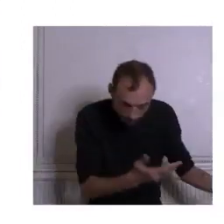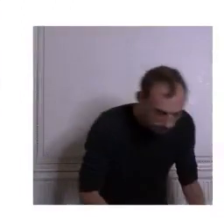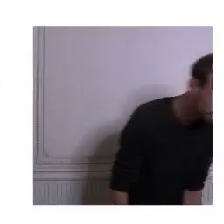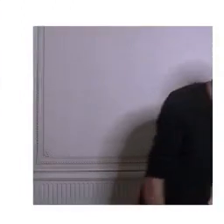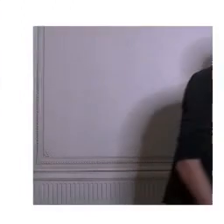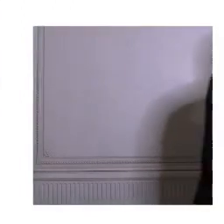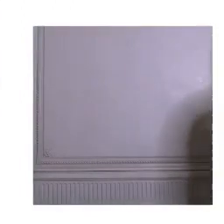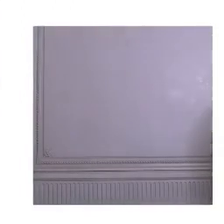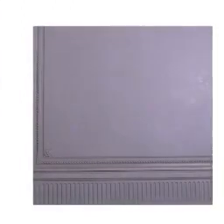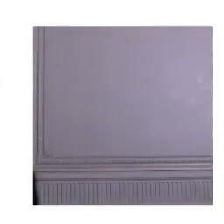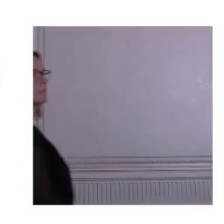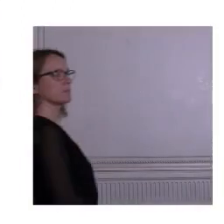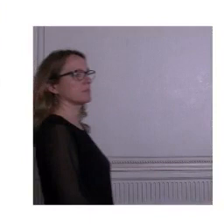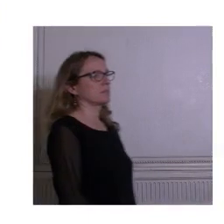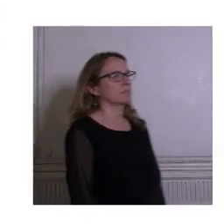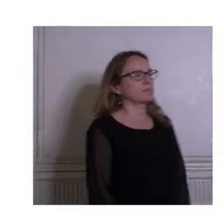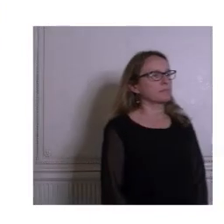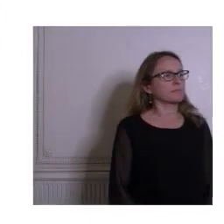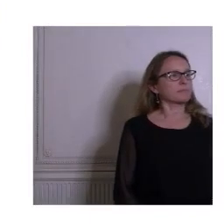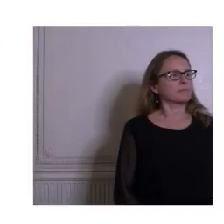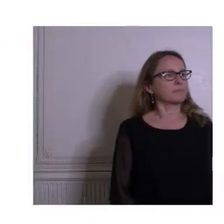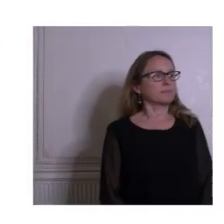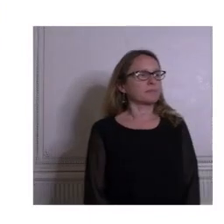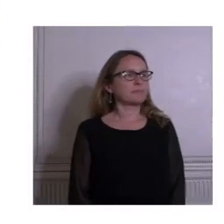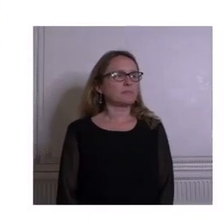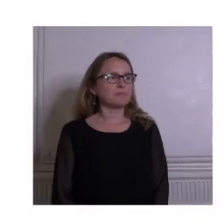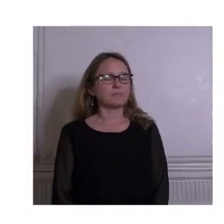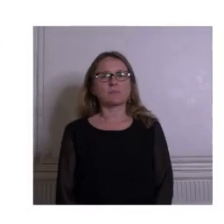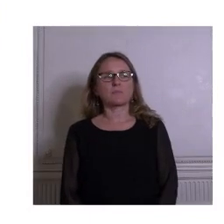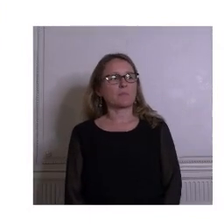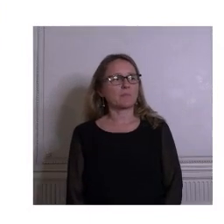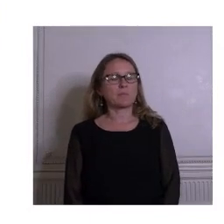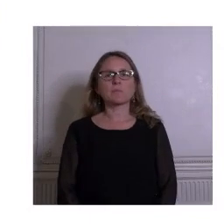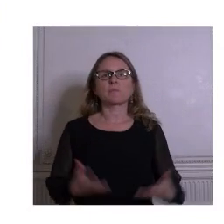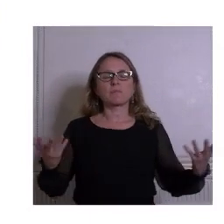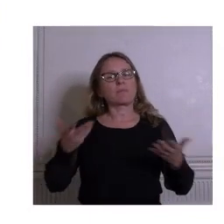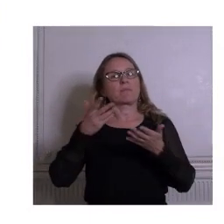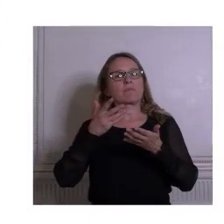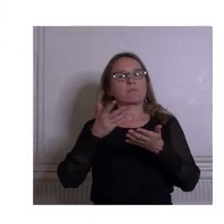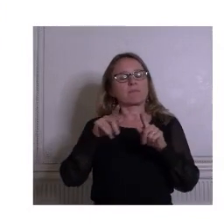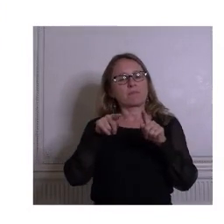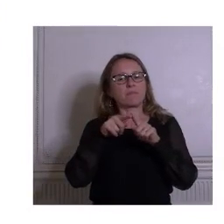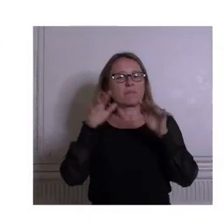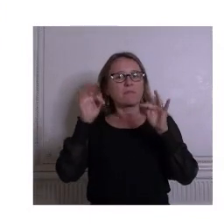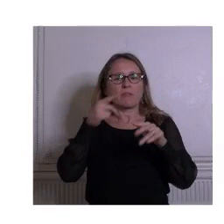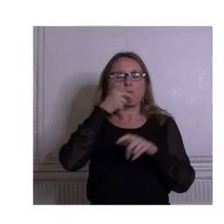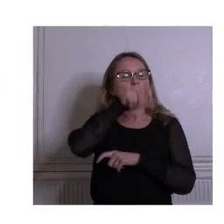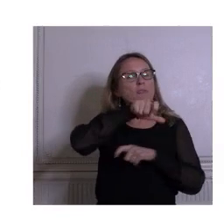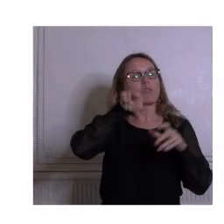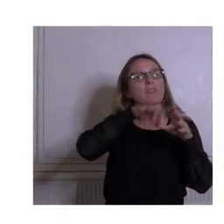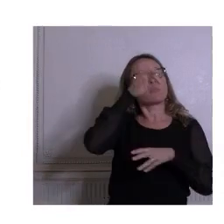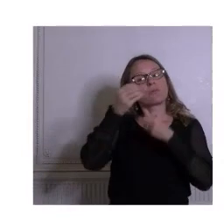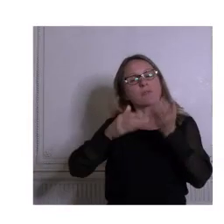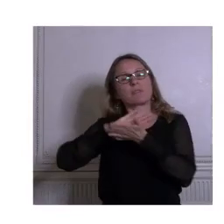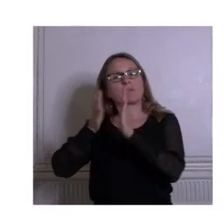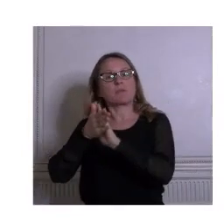RER, puisqu'elle est intégrée dans un schéma de RER métropolitain, girondin, qu'importe. Et cette réouverture, à la différence de nos collègues